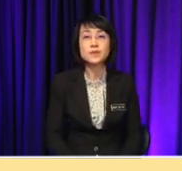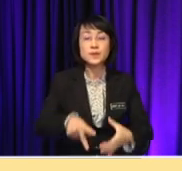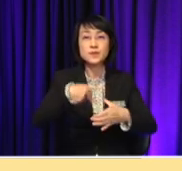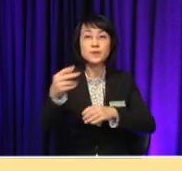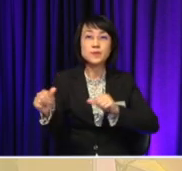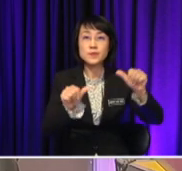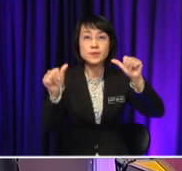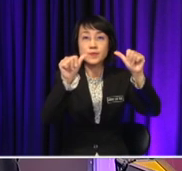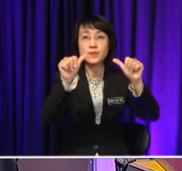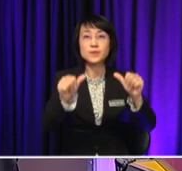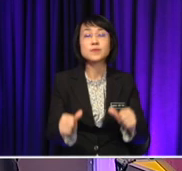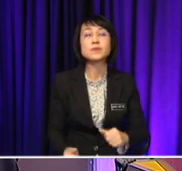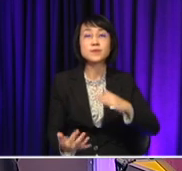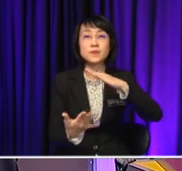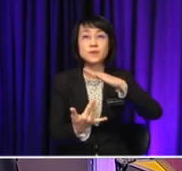pembakaran